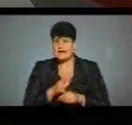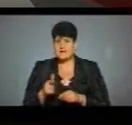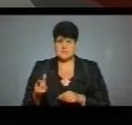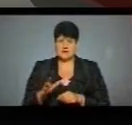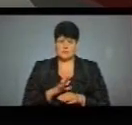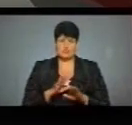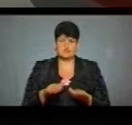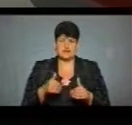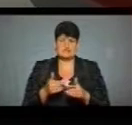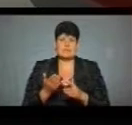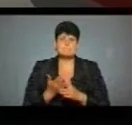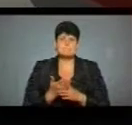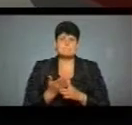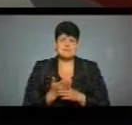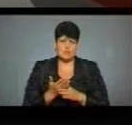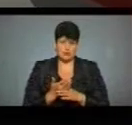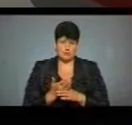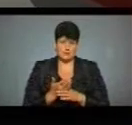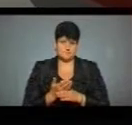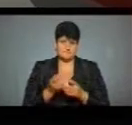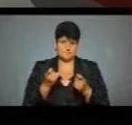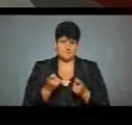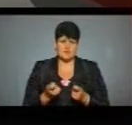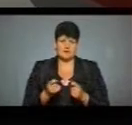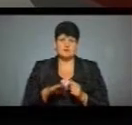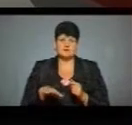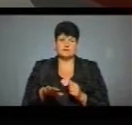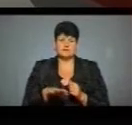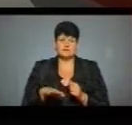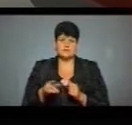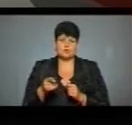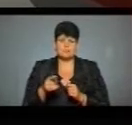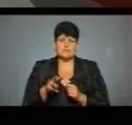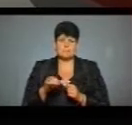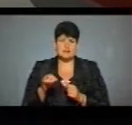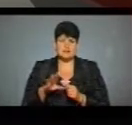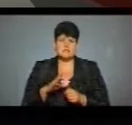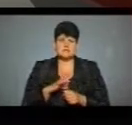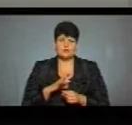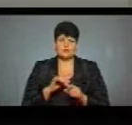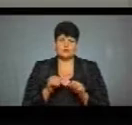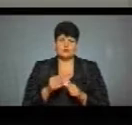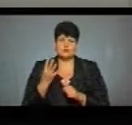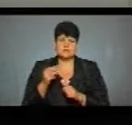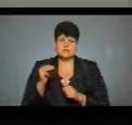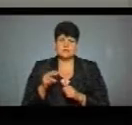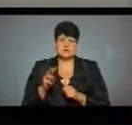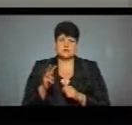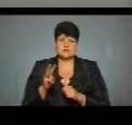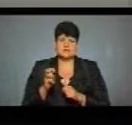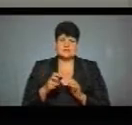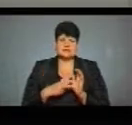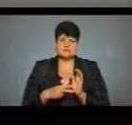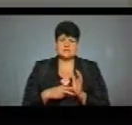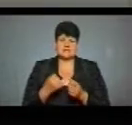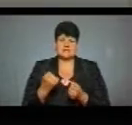був наданий пільговий, в зоні діяльності Тернопільської митниці ДФС було оформлено 4370